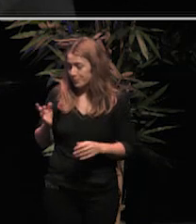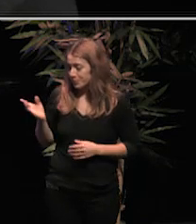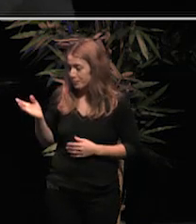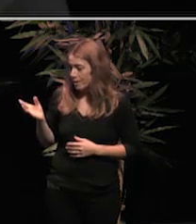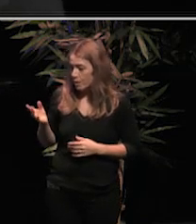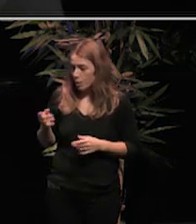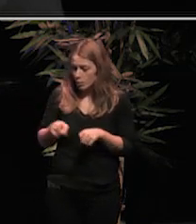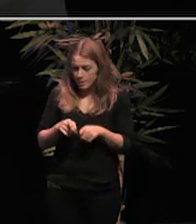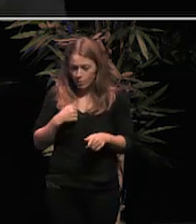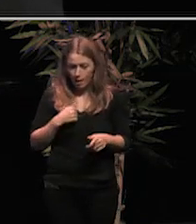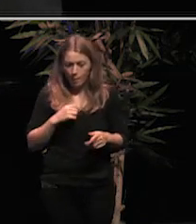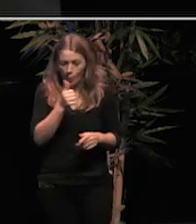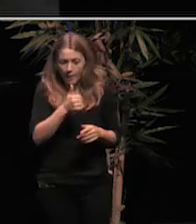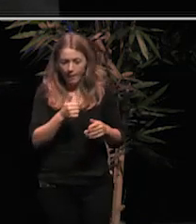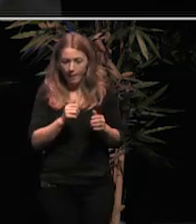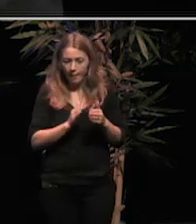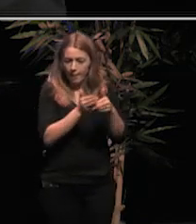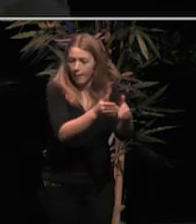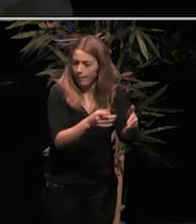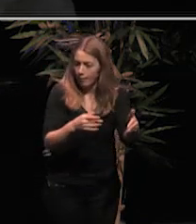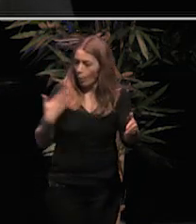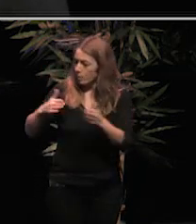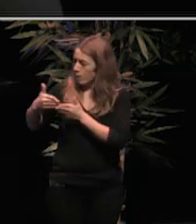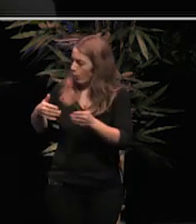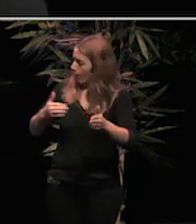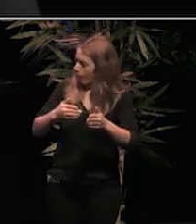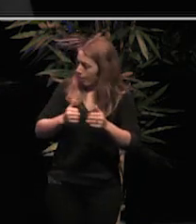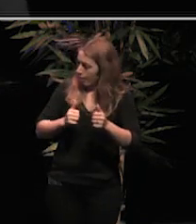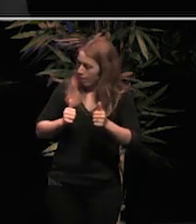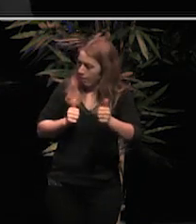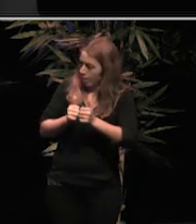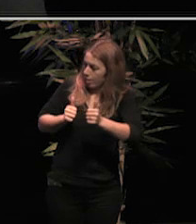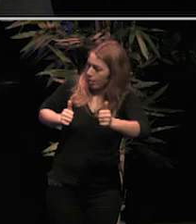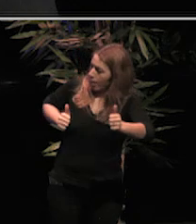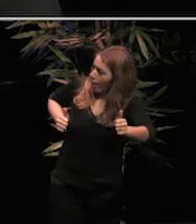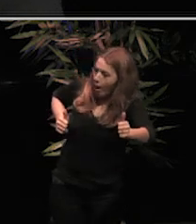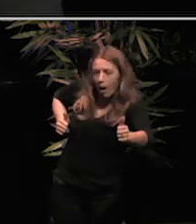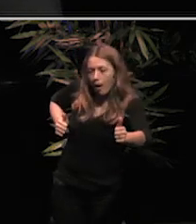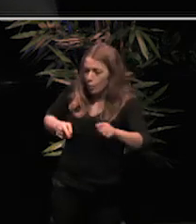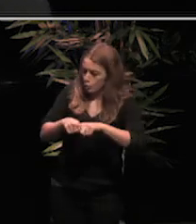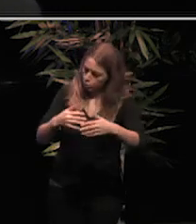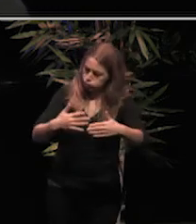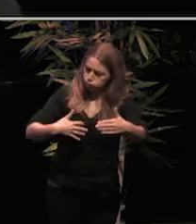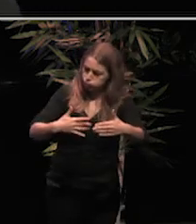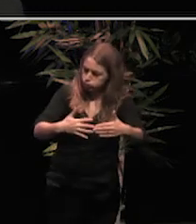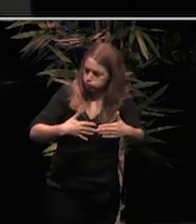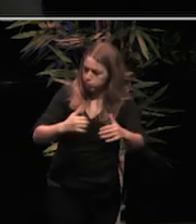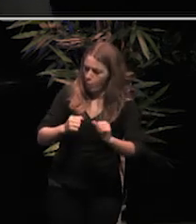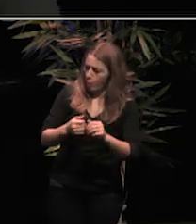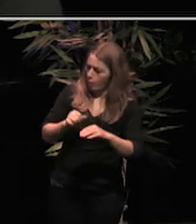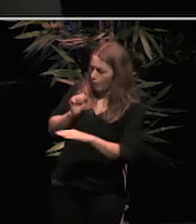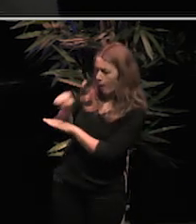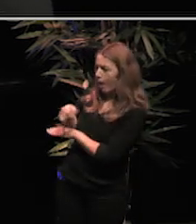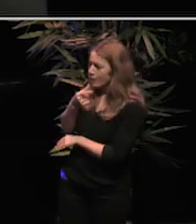j'étais en tête de cette course, il y avait suffisamment d'avance aussi pour pouvoir un peu gérer mes adversaires.